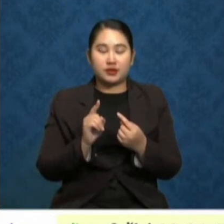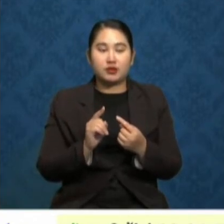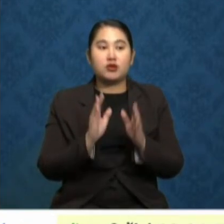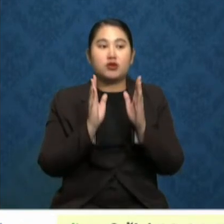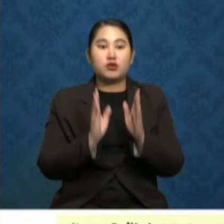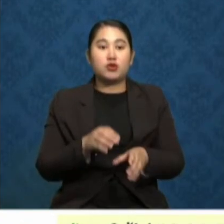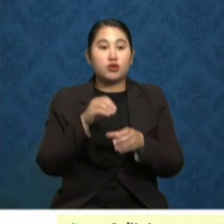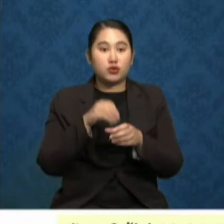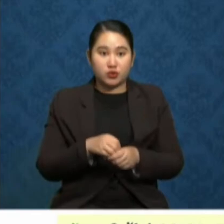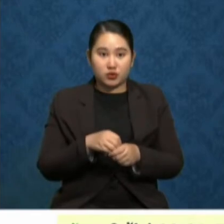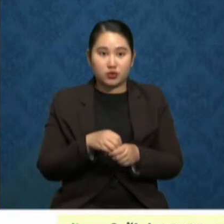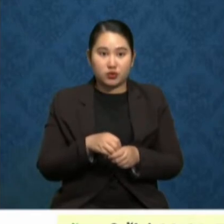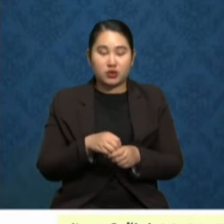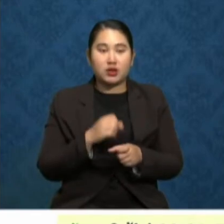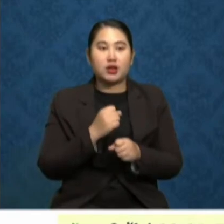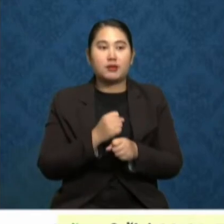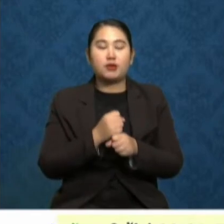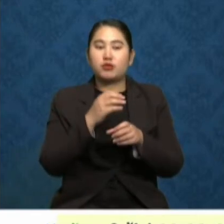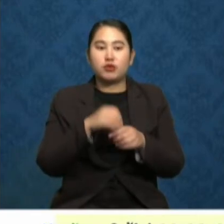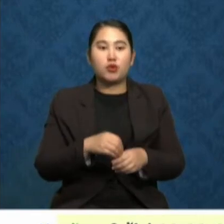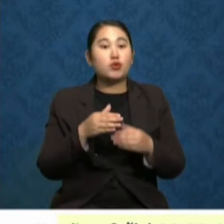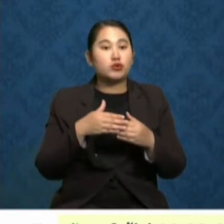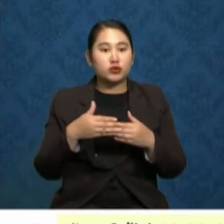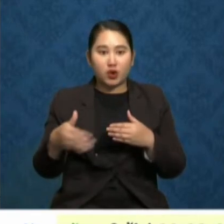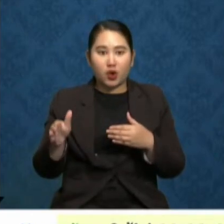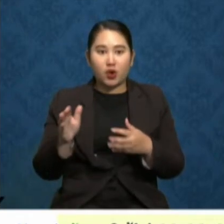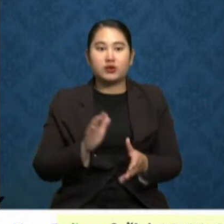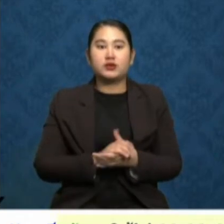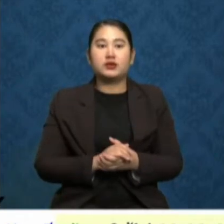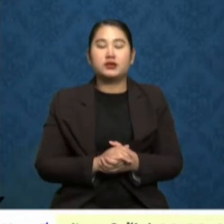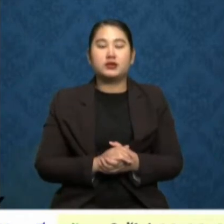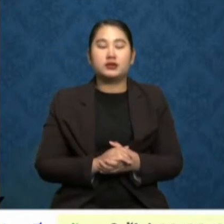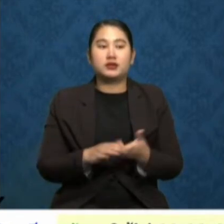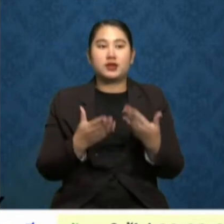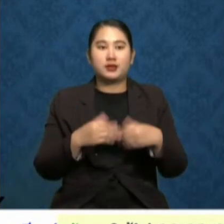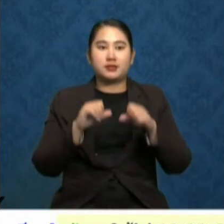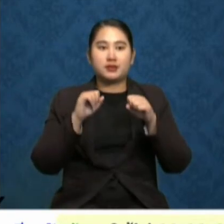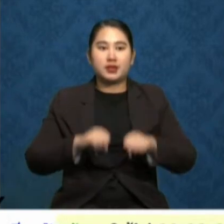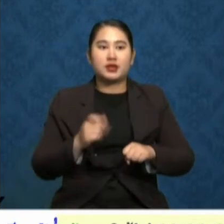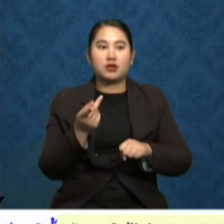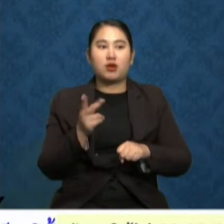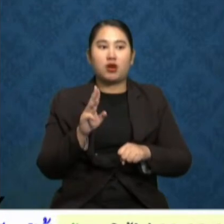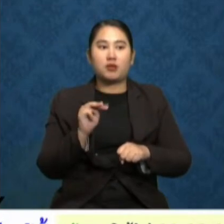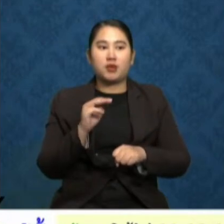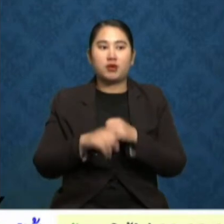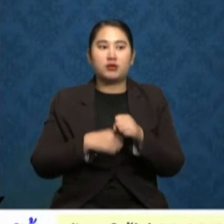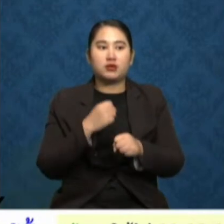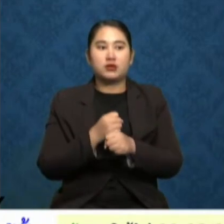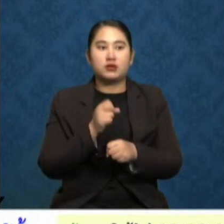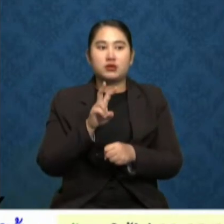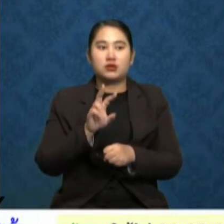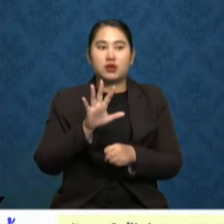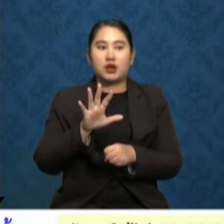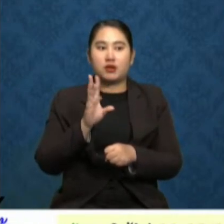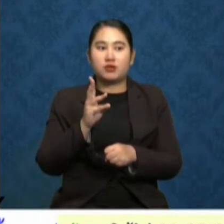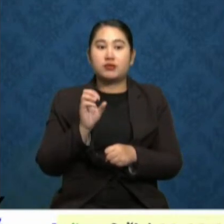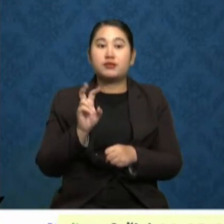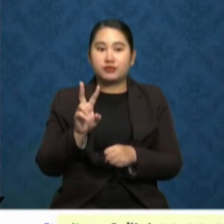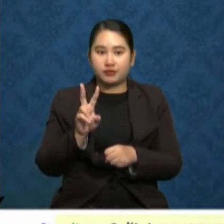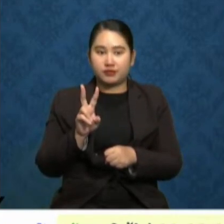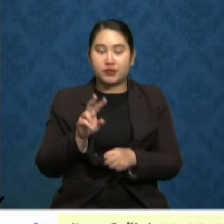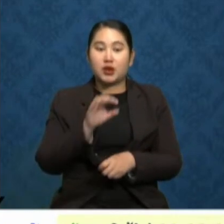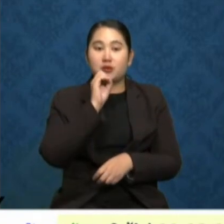อุธยาลแห่งชาติได้อยู่ต่อเนื่องและมามติคอรม.ปี 2562